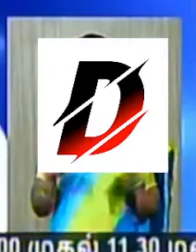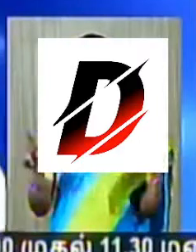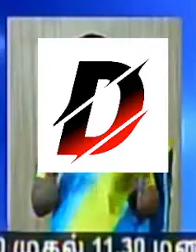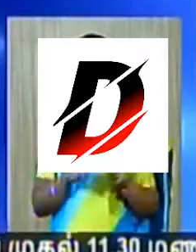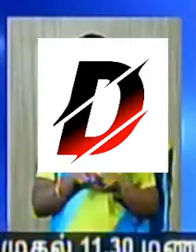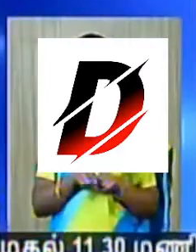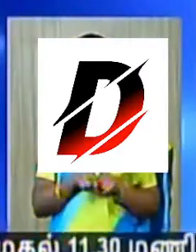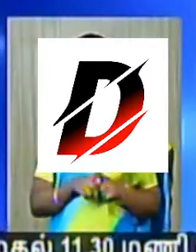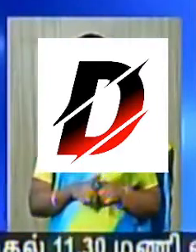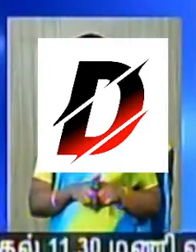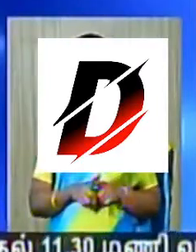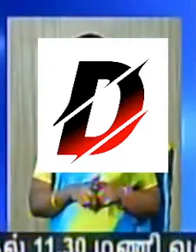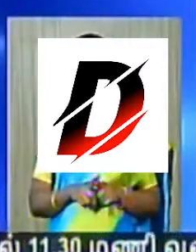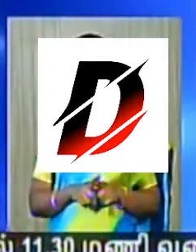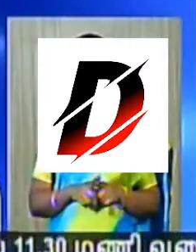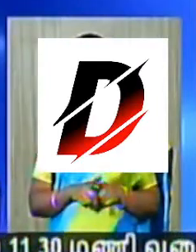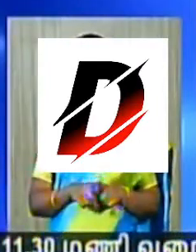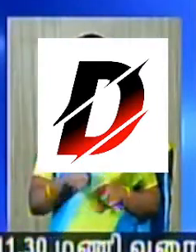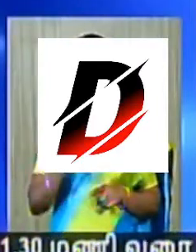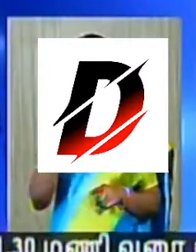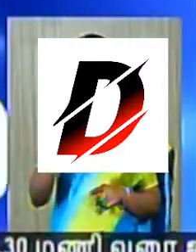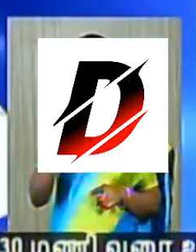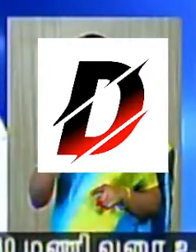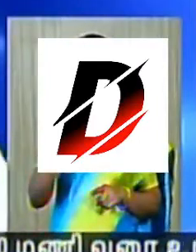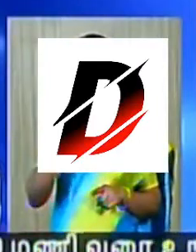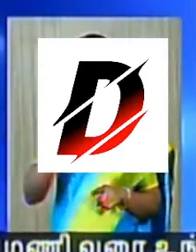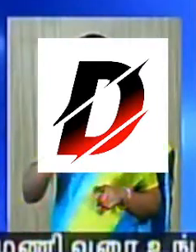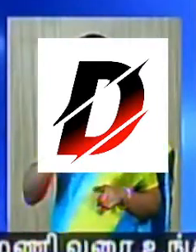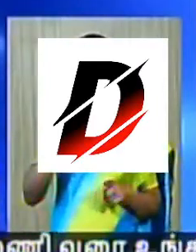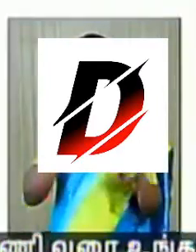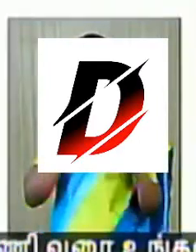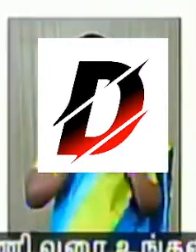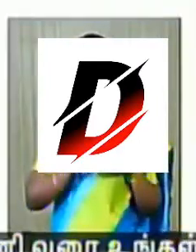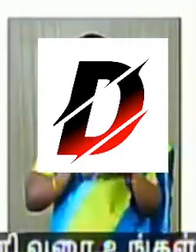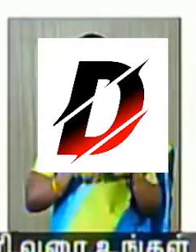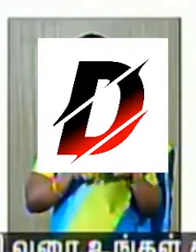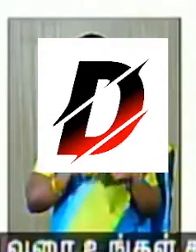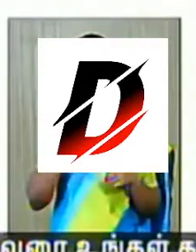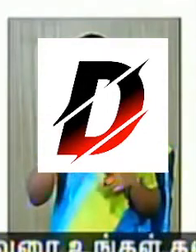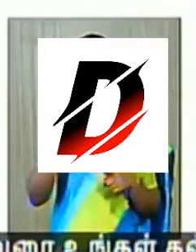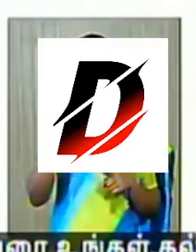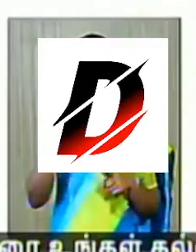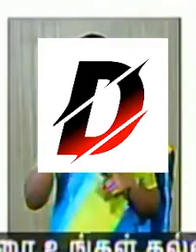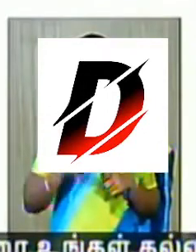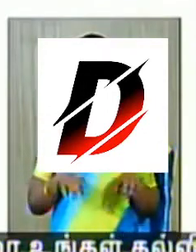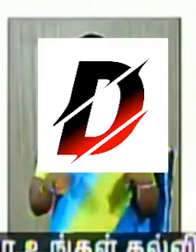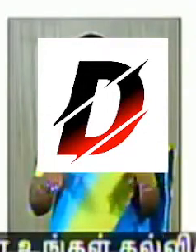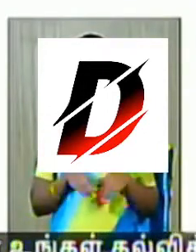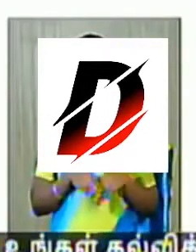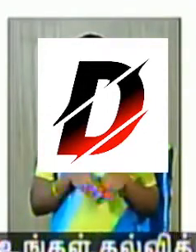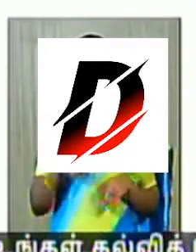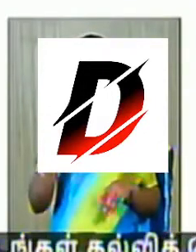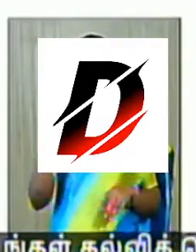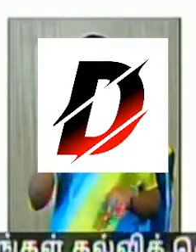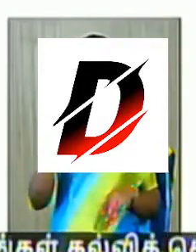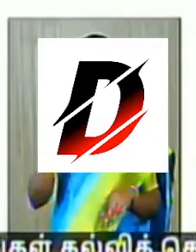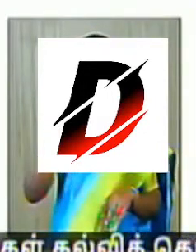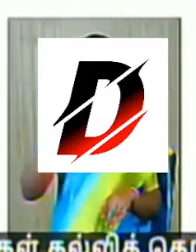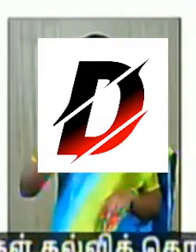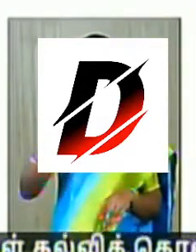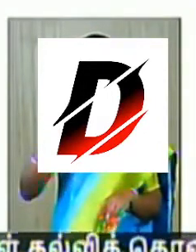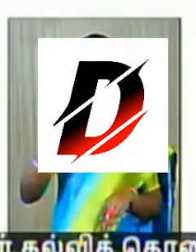-2 + -2 - -2 - +, அதை பார்க்க வேண்டிய அவசியம் இல்லை. இப்போ -9 - 1 நாம் பெருக்கினா கிடைப்பது -9, அடுத்தது -18,